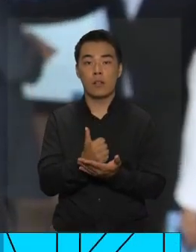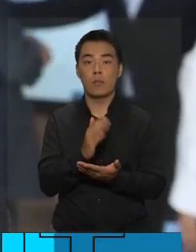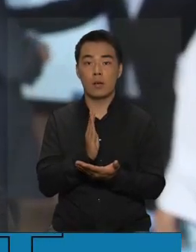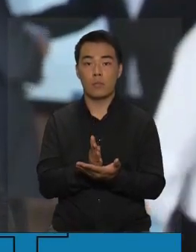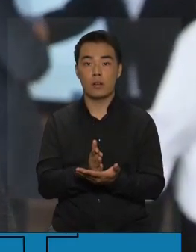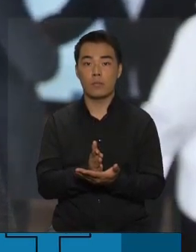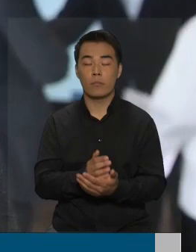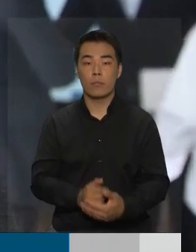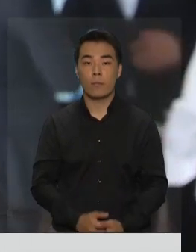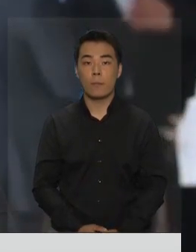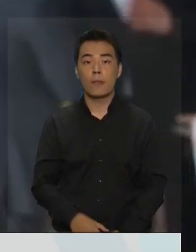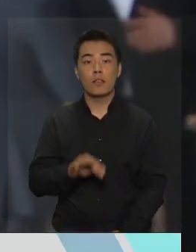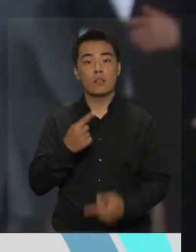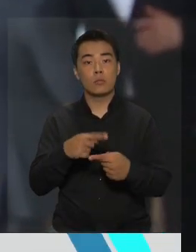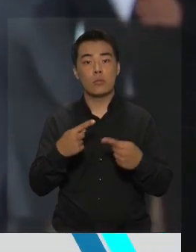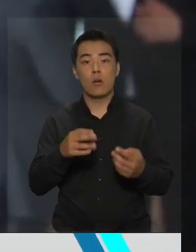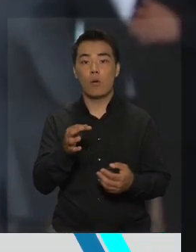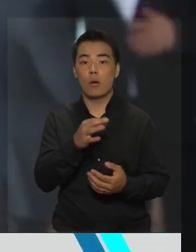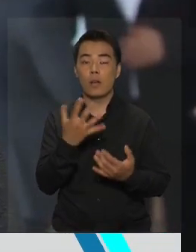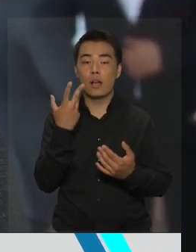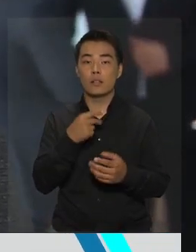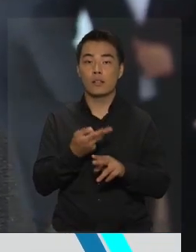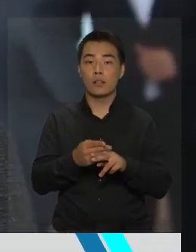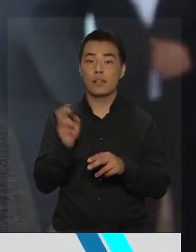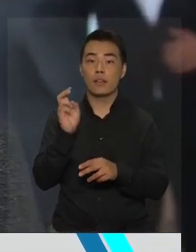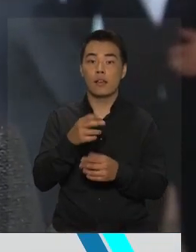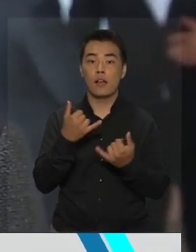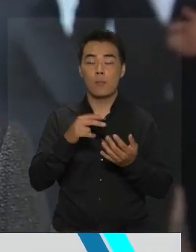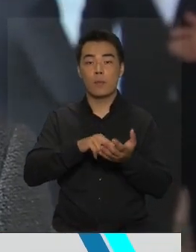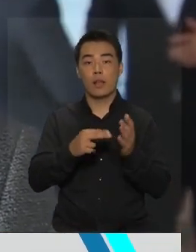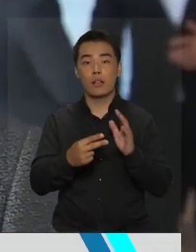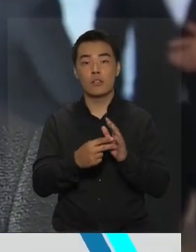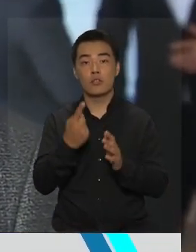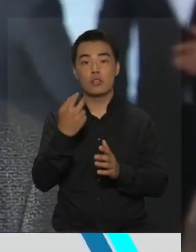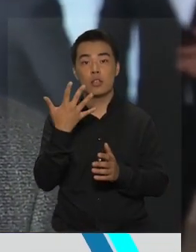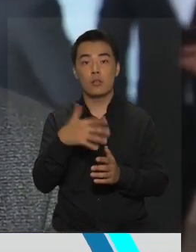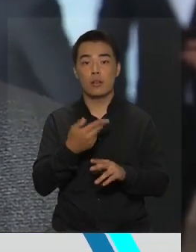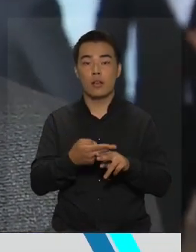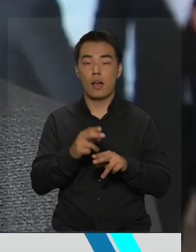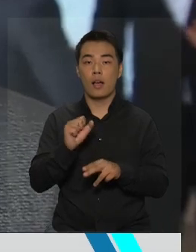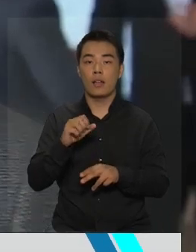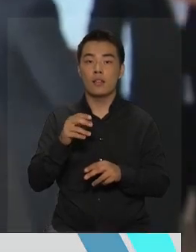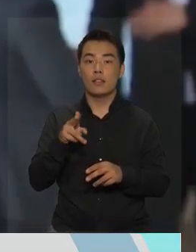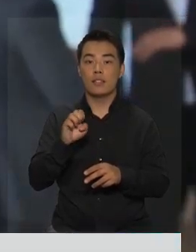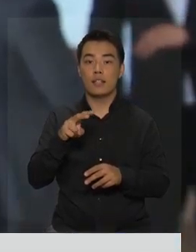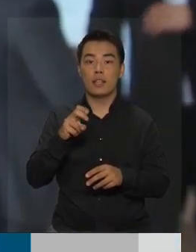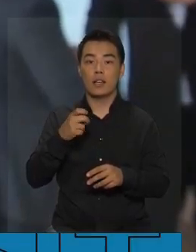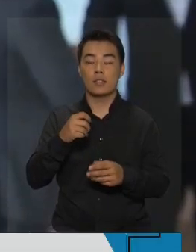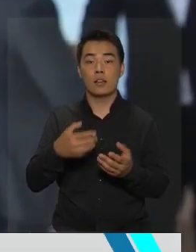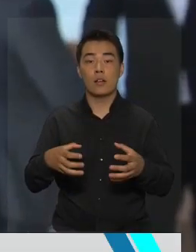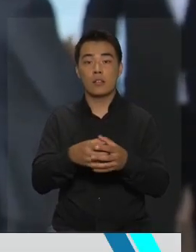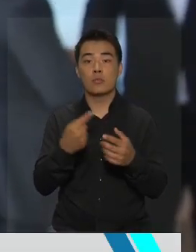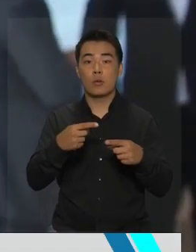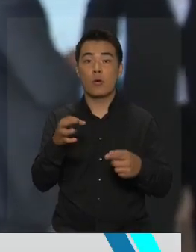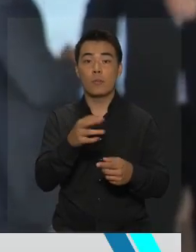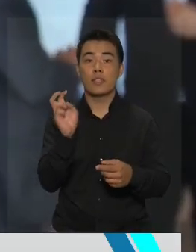да облыстардан педагогтар келді. 150-ге тарта делегация басқа облыстардан келіп,